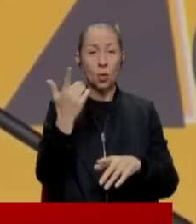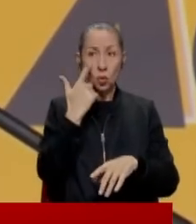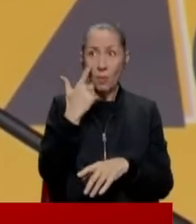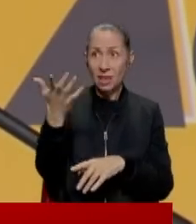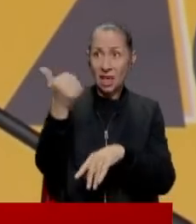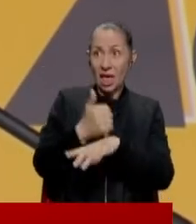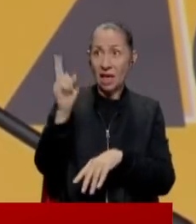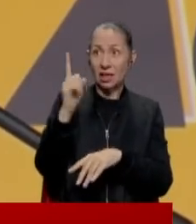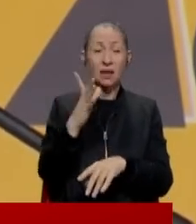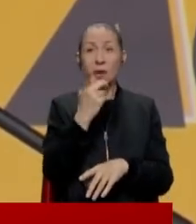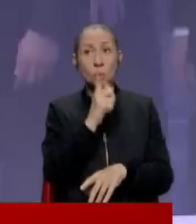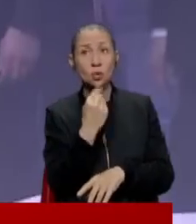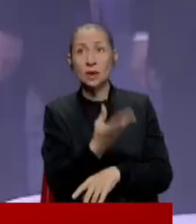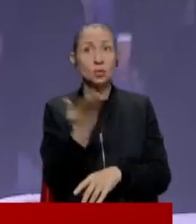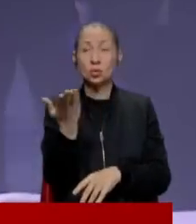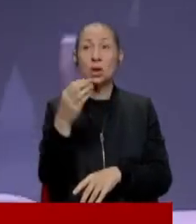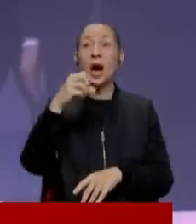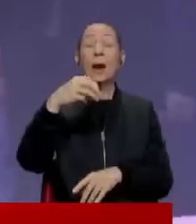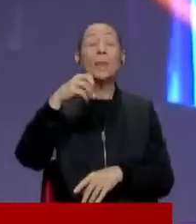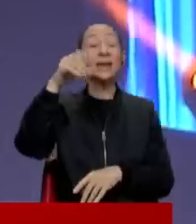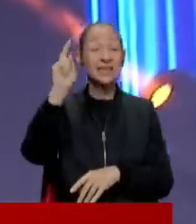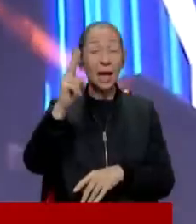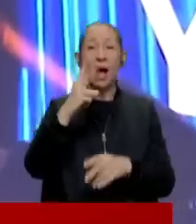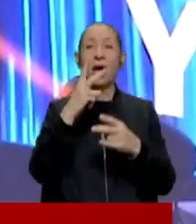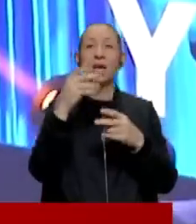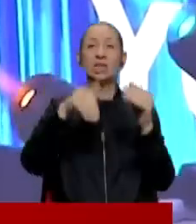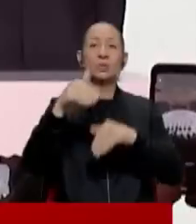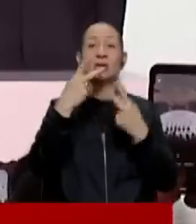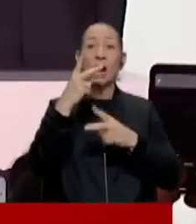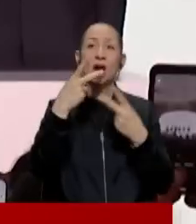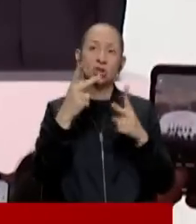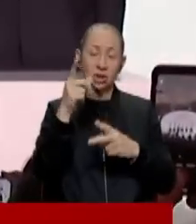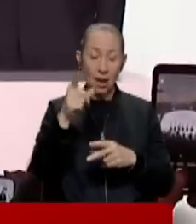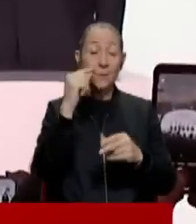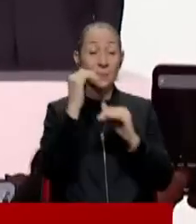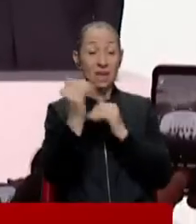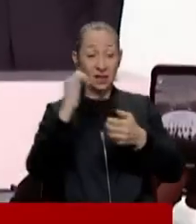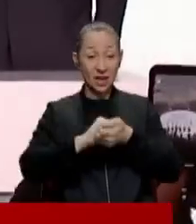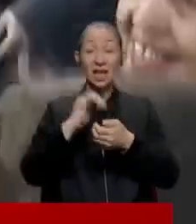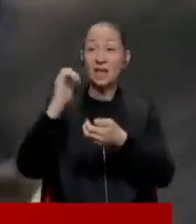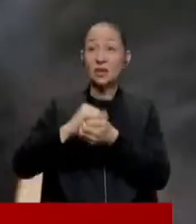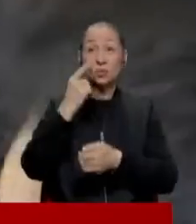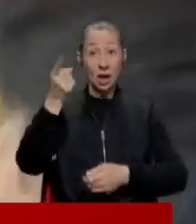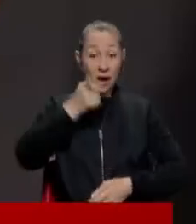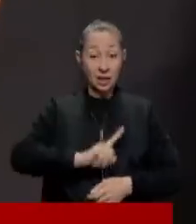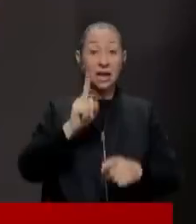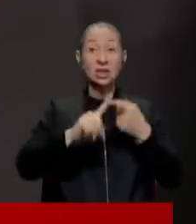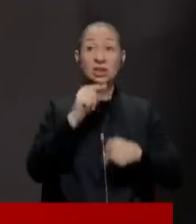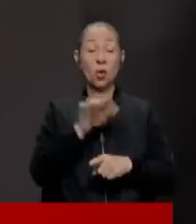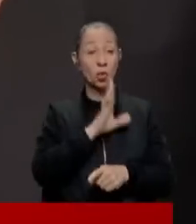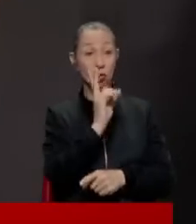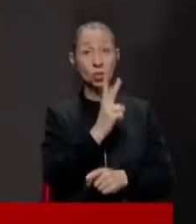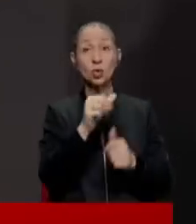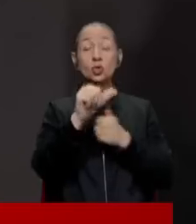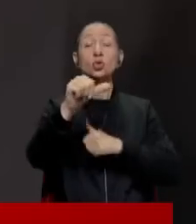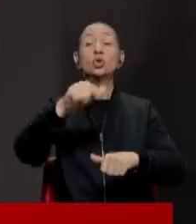hükumet ediyorsunuz AK Parti beyannamesine açıkta Erdoğan millet ittifakının ve ittifakının cumhurbaşkanı adayı Kemal Kılıçdaroğlu'nun